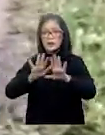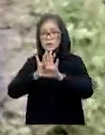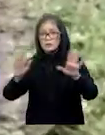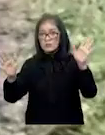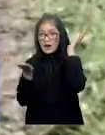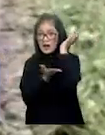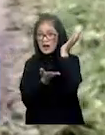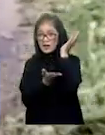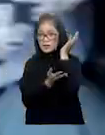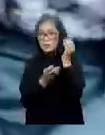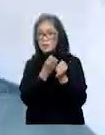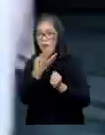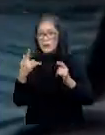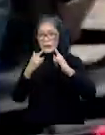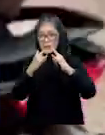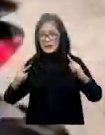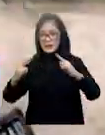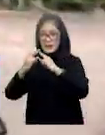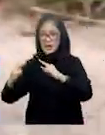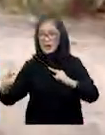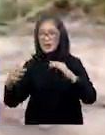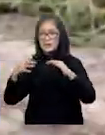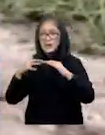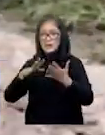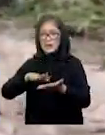juga mendirikan tenda di atas lahan yang dipersengketakan.